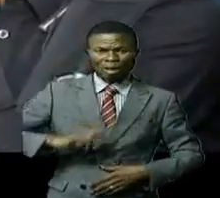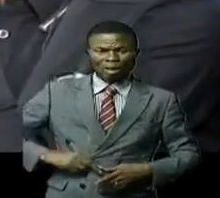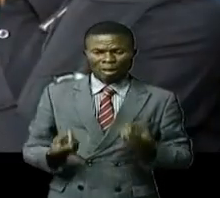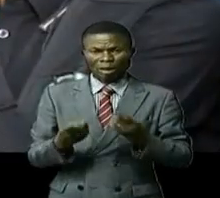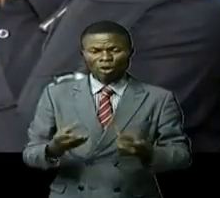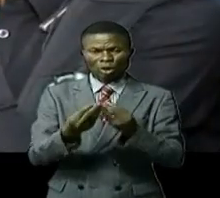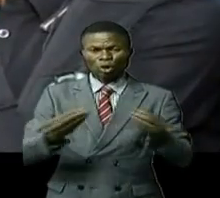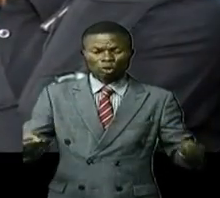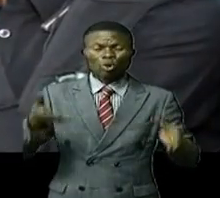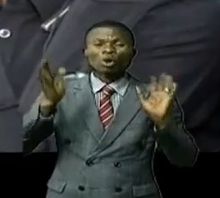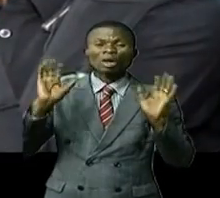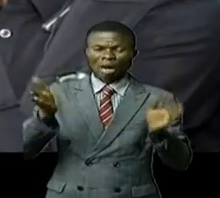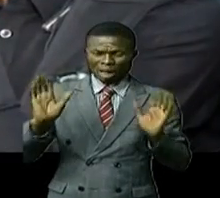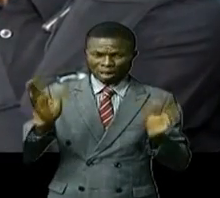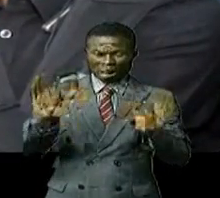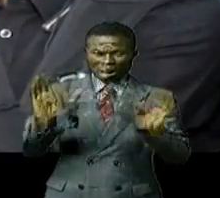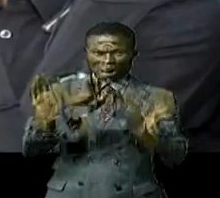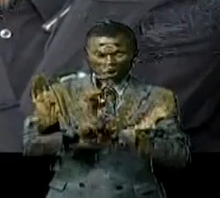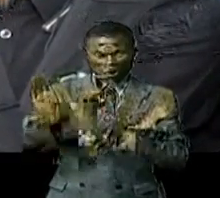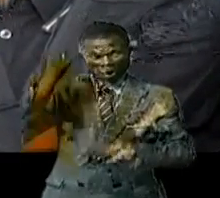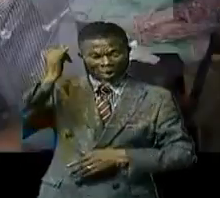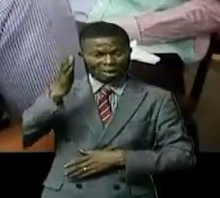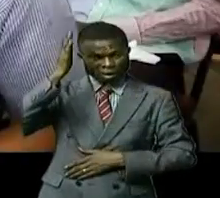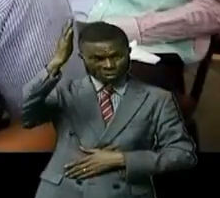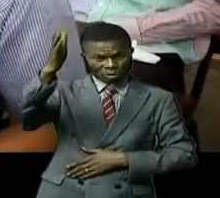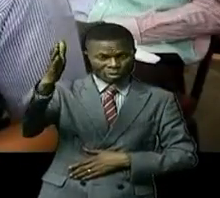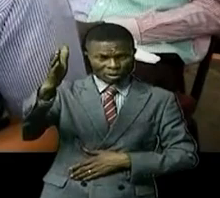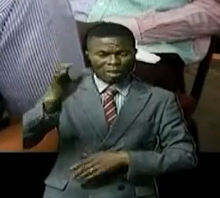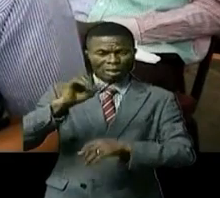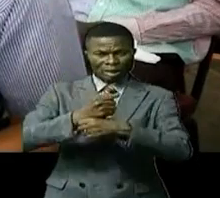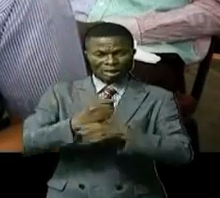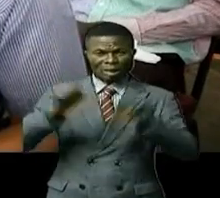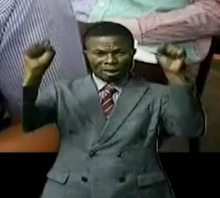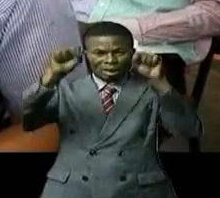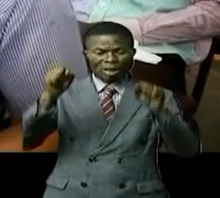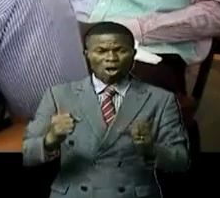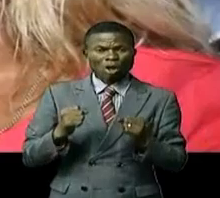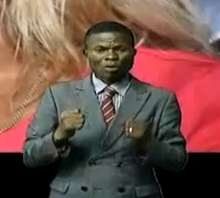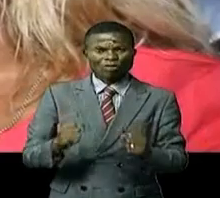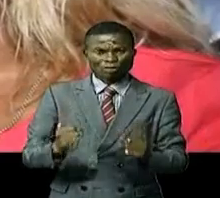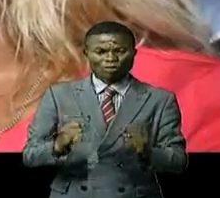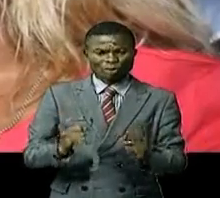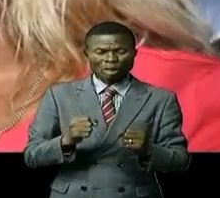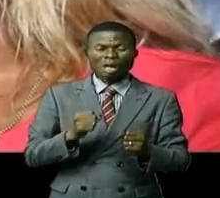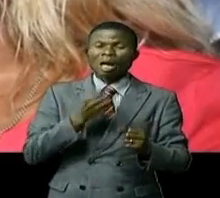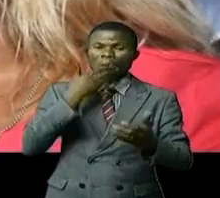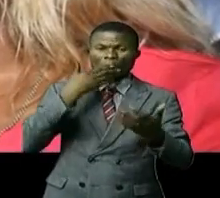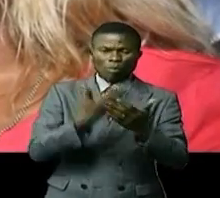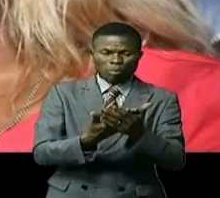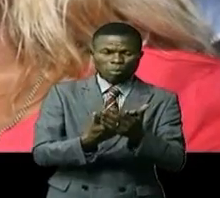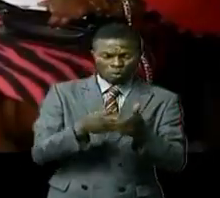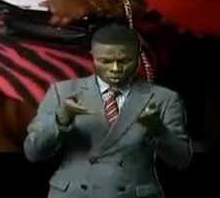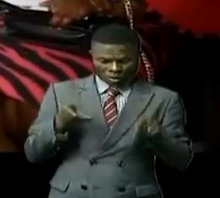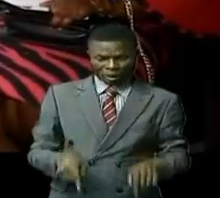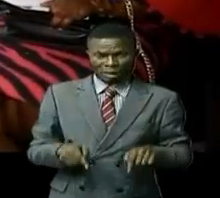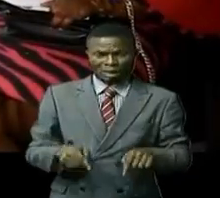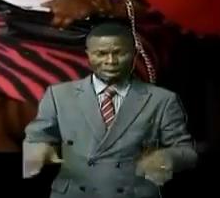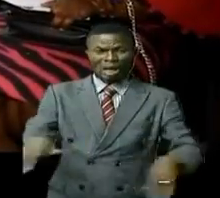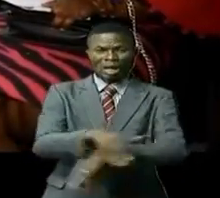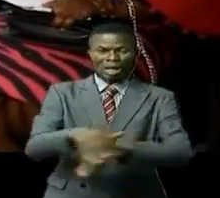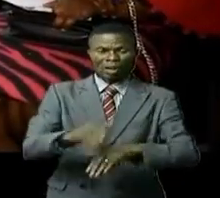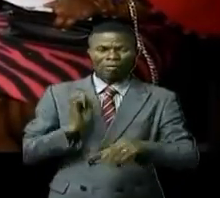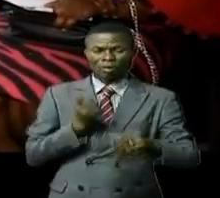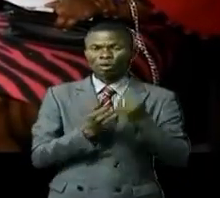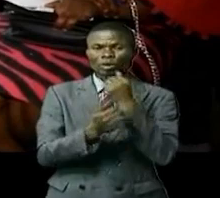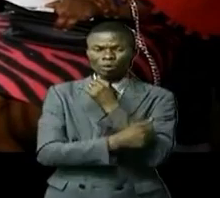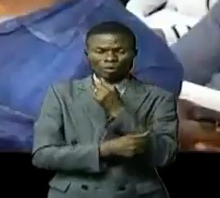résultat catastrophique et penser en même temps à mettre un système efficace de référence à l'interne et aux frontières nationales.